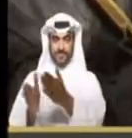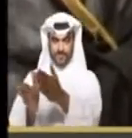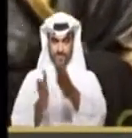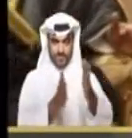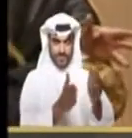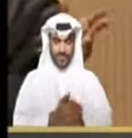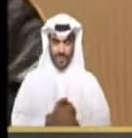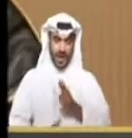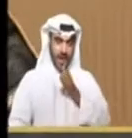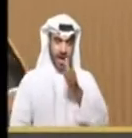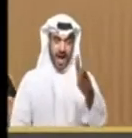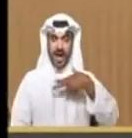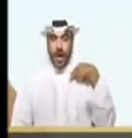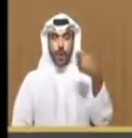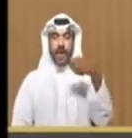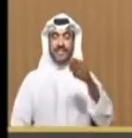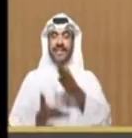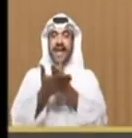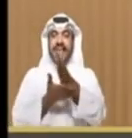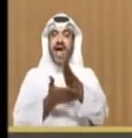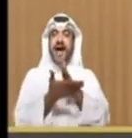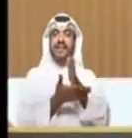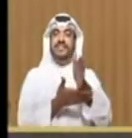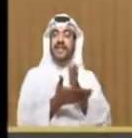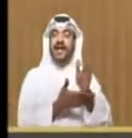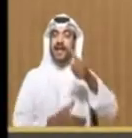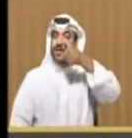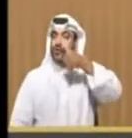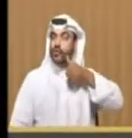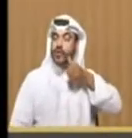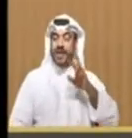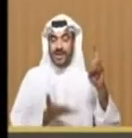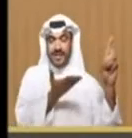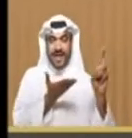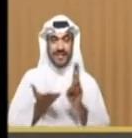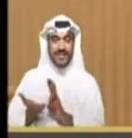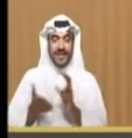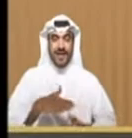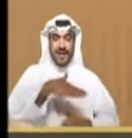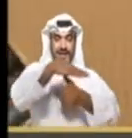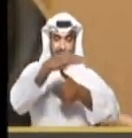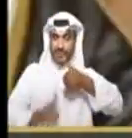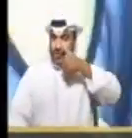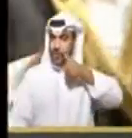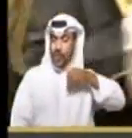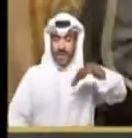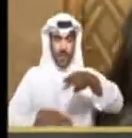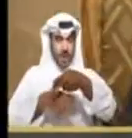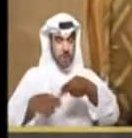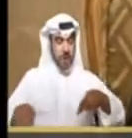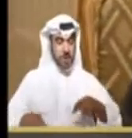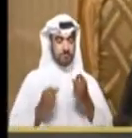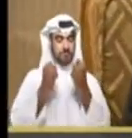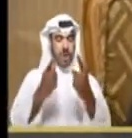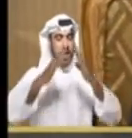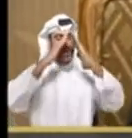ومن جانبه أكد وزير الخارجية السوداني إبراهيم غندور أن زيارة رئيس جمهورية السودان للكويت ما هي إلا